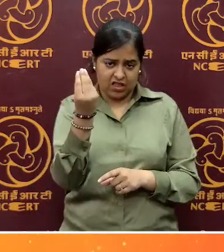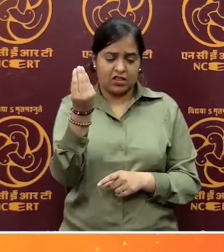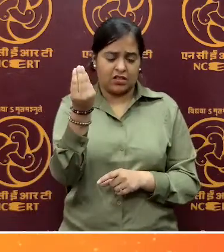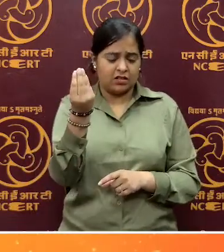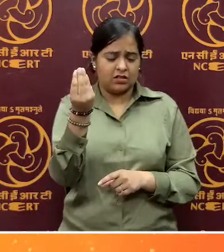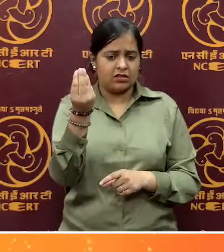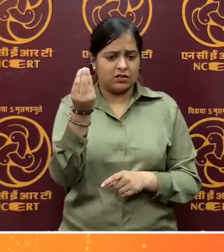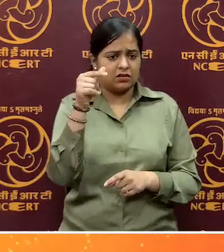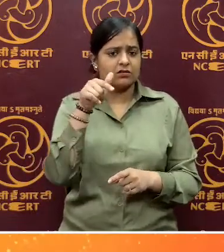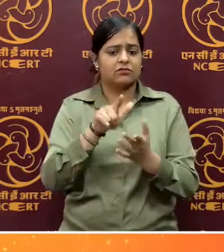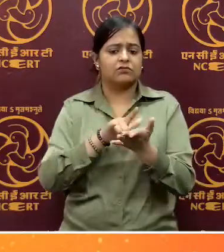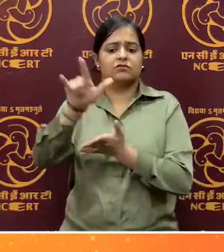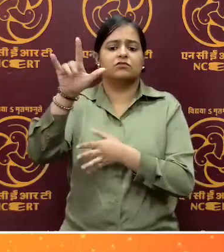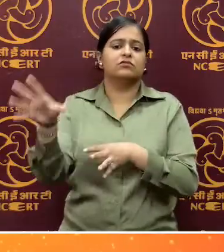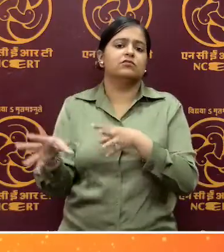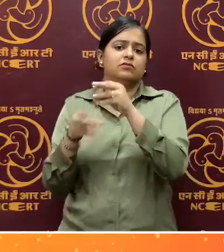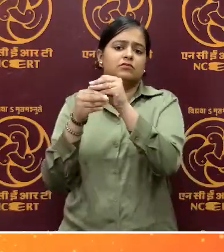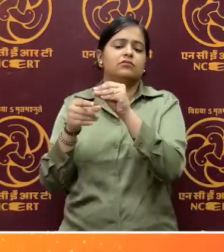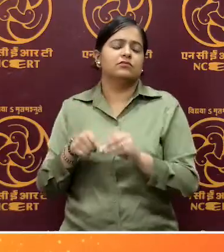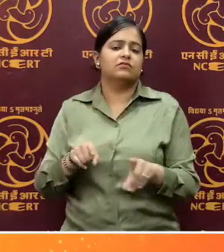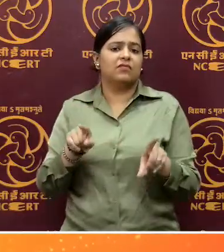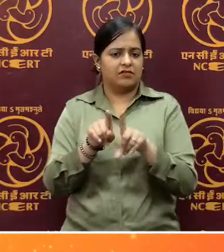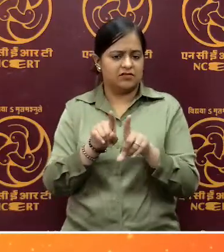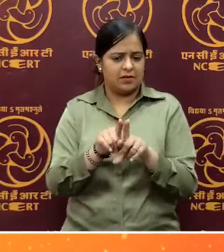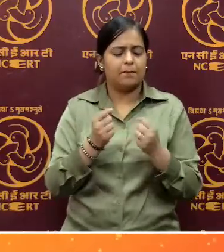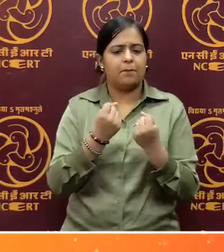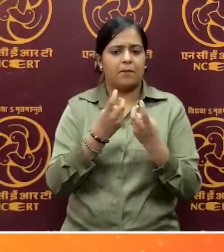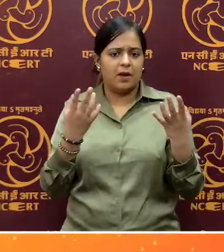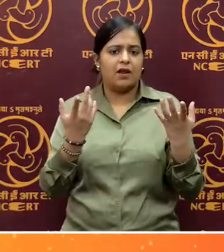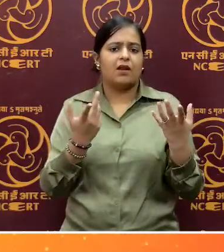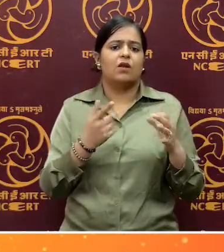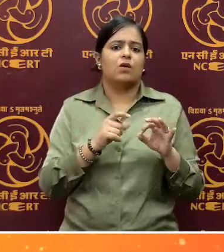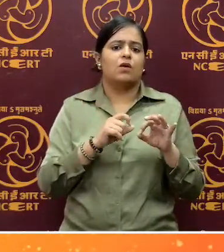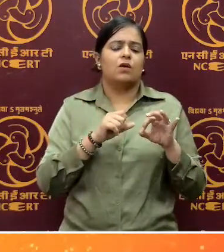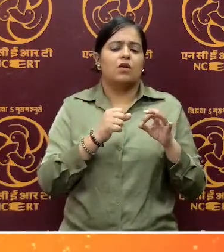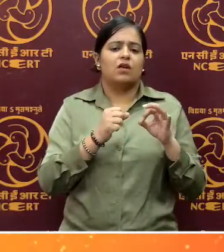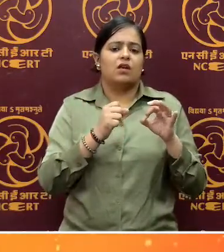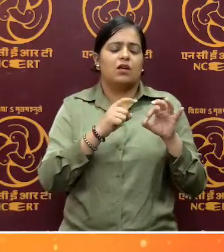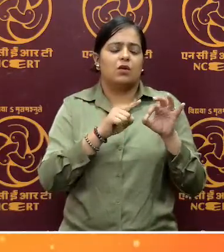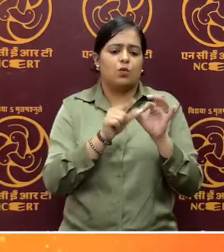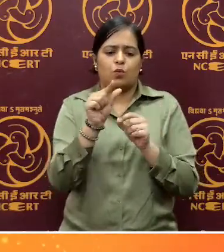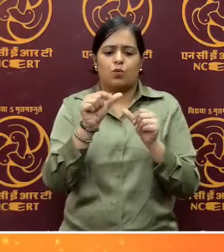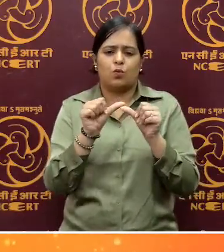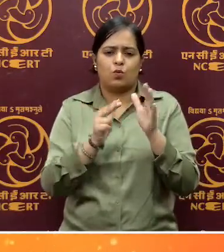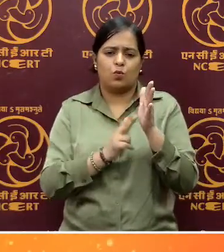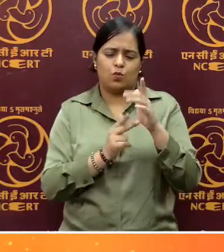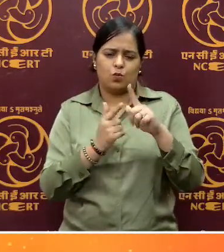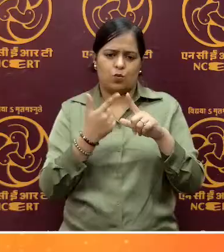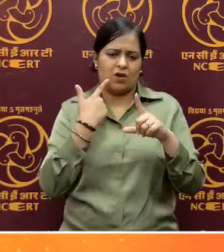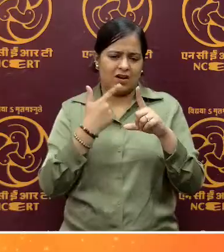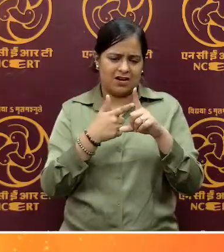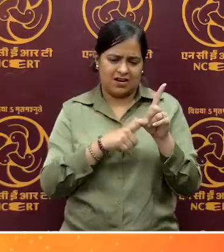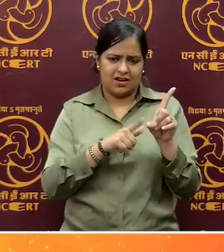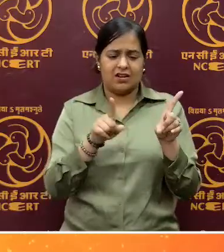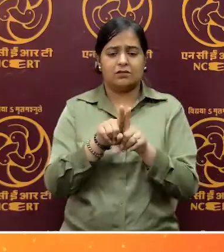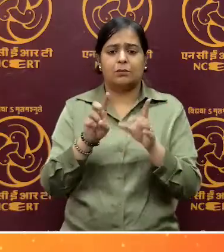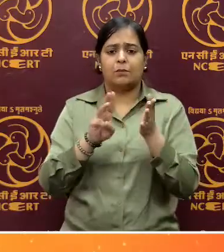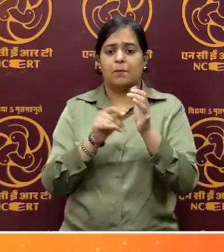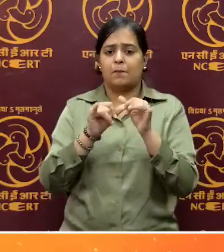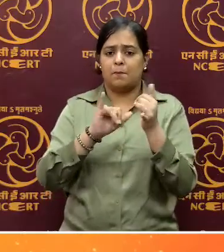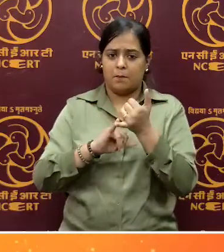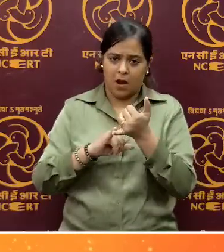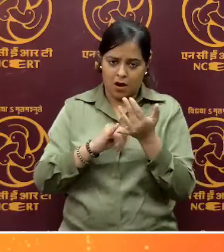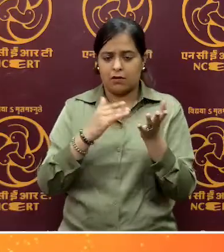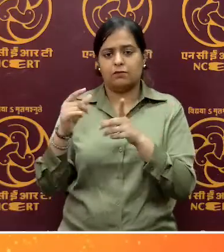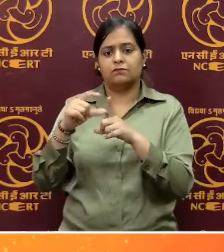हमें इस वेक्टर बोलते हैं. यस. Like many of the quantities around require only one factor, like mass, distances.